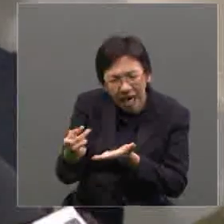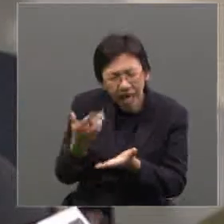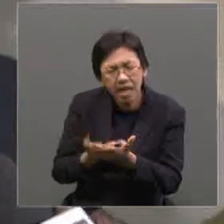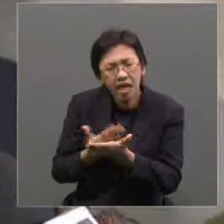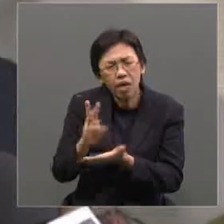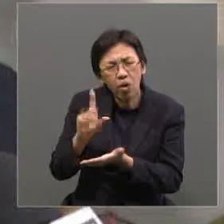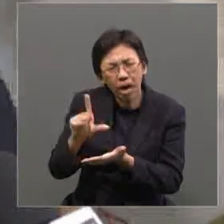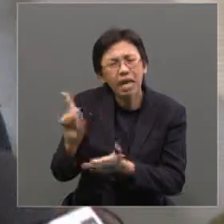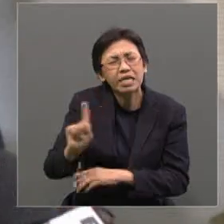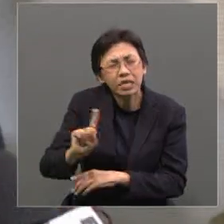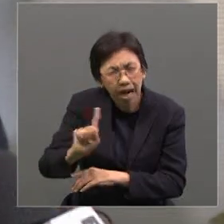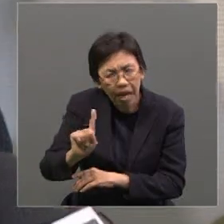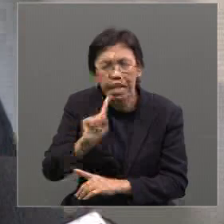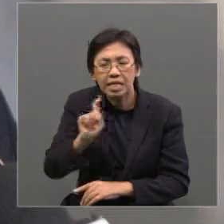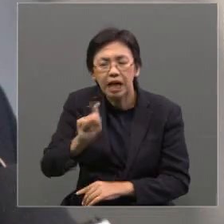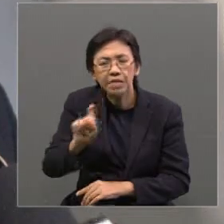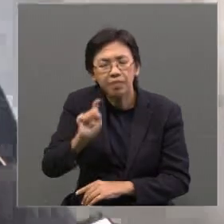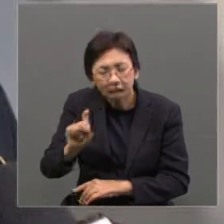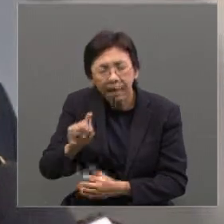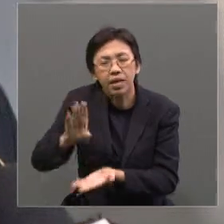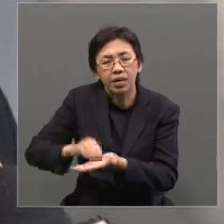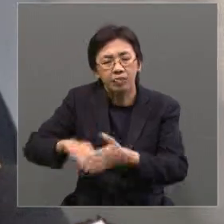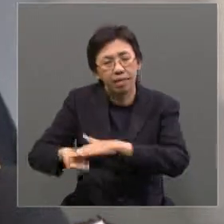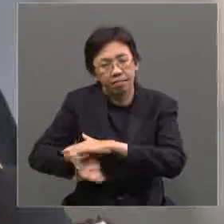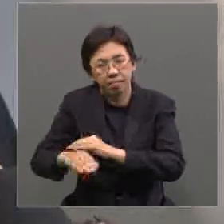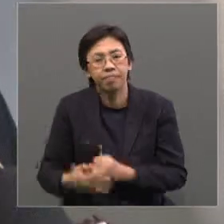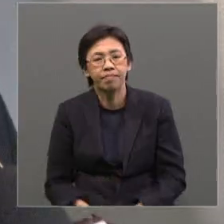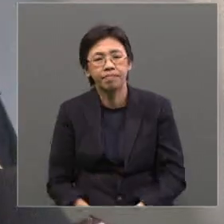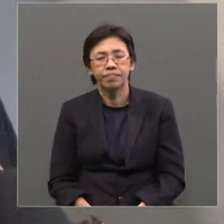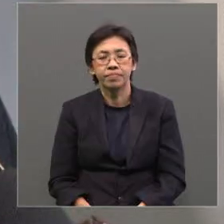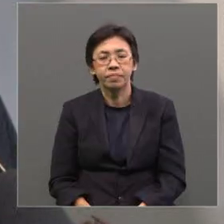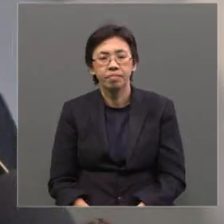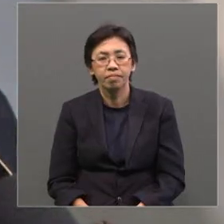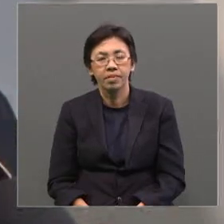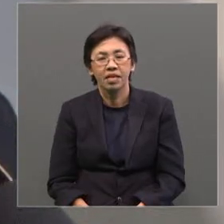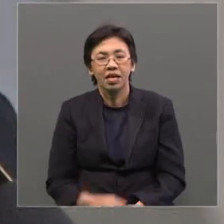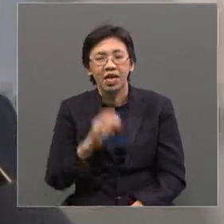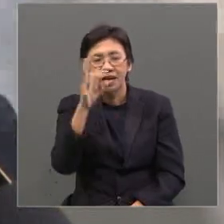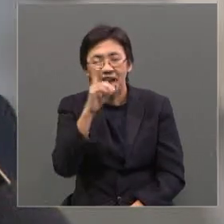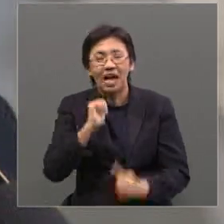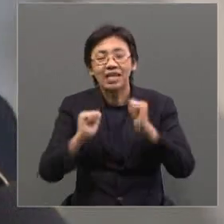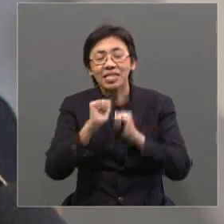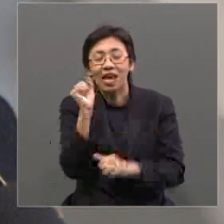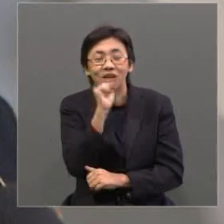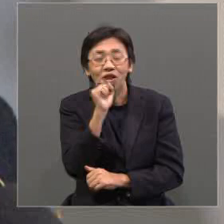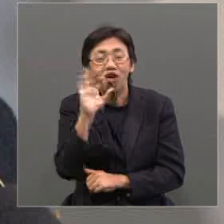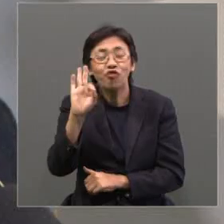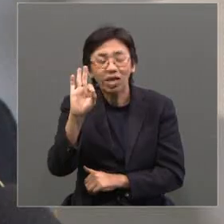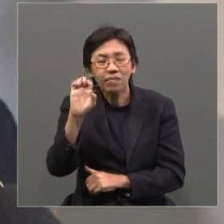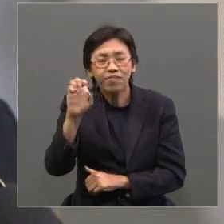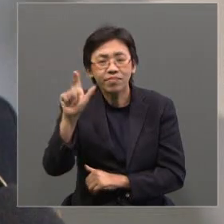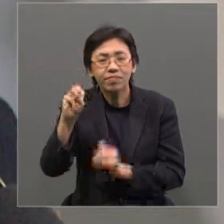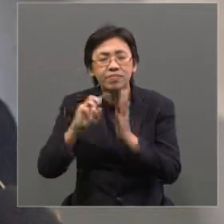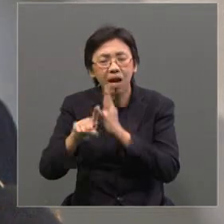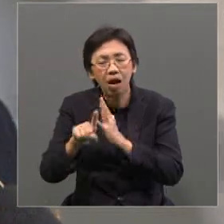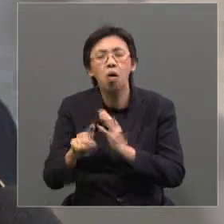ไอ้เงิน6ล้านที่มาอยู่ที่บัญชีคุณเนี่ยมันคืออะไรยังไงนะฮะทีนี้คุณฟิล์มเข้าไปให้ปากคำกับพนักงานสอบสวนถึง